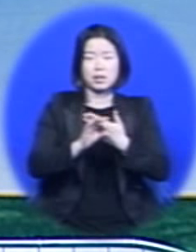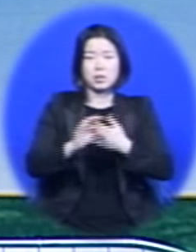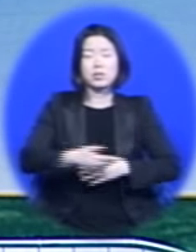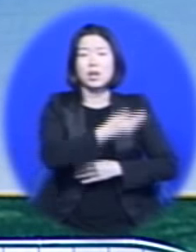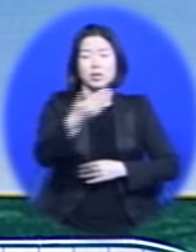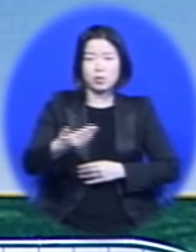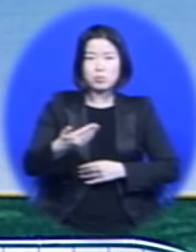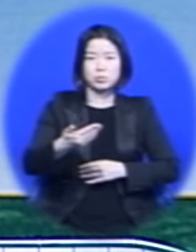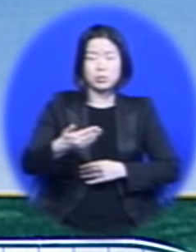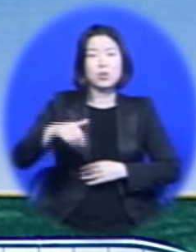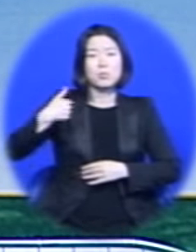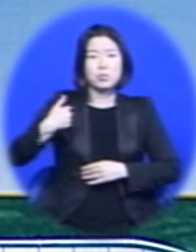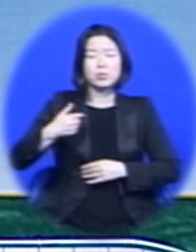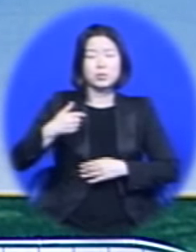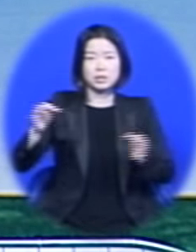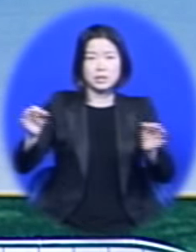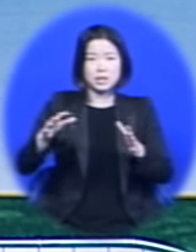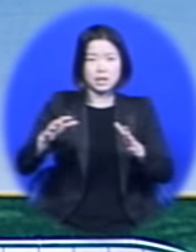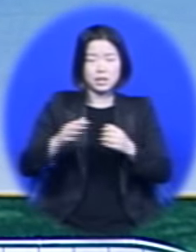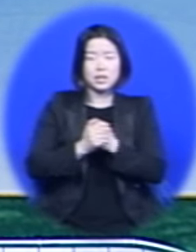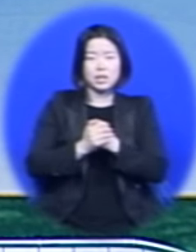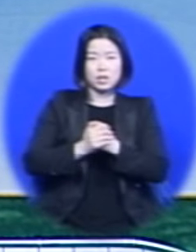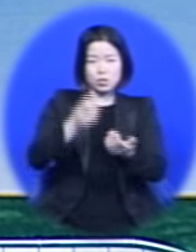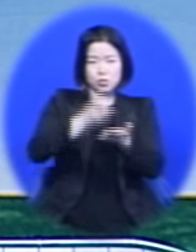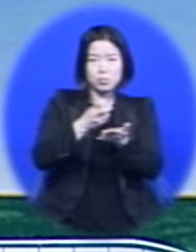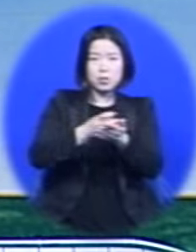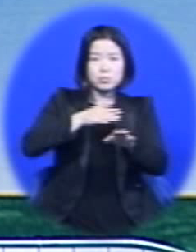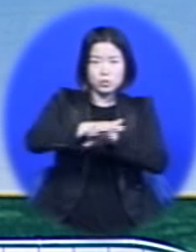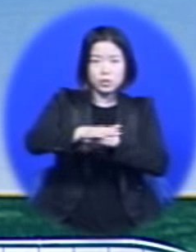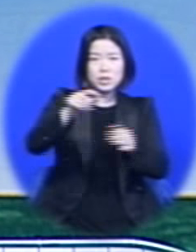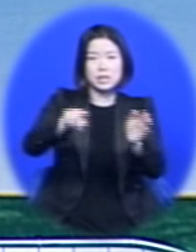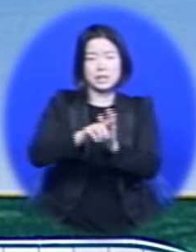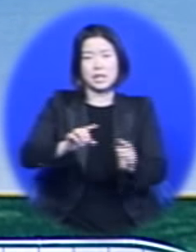여러분은 여러분도 모르는 사이에 율법주의 신앙에 빠져 있는 것입니다.